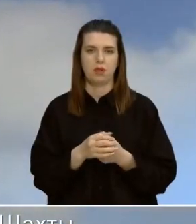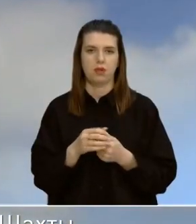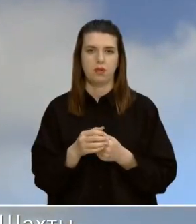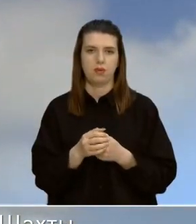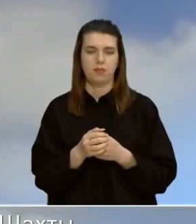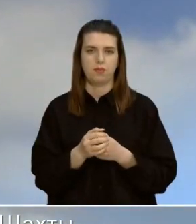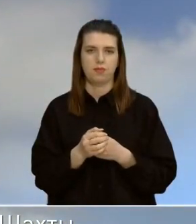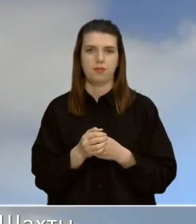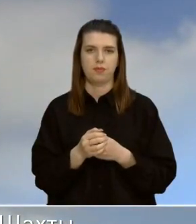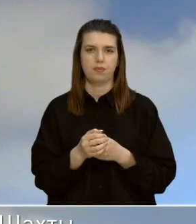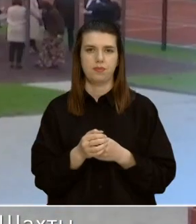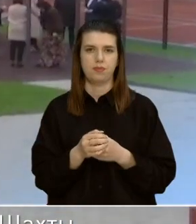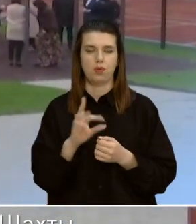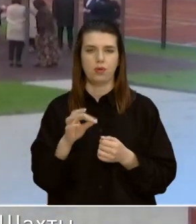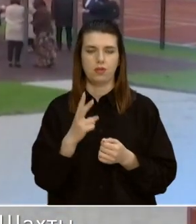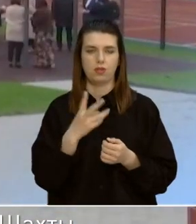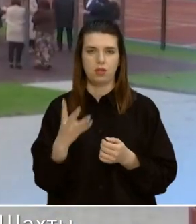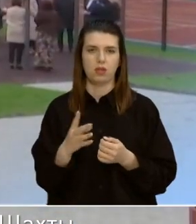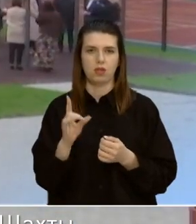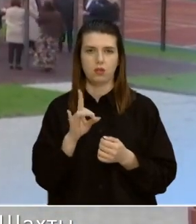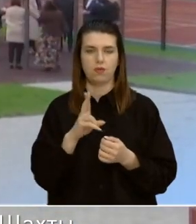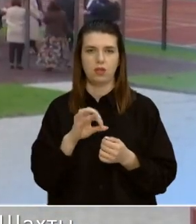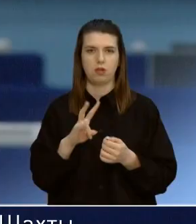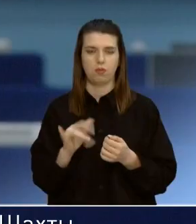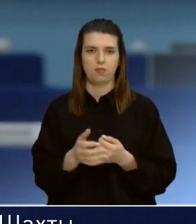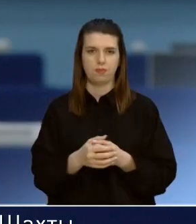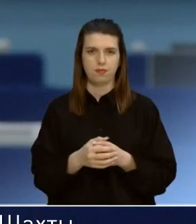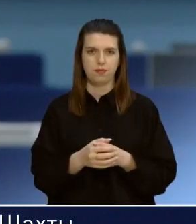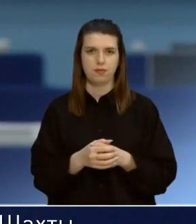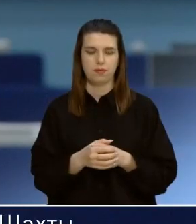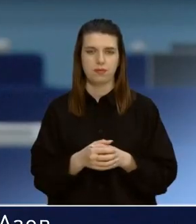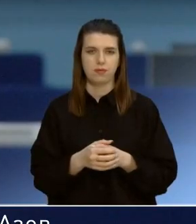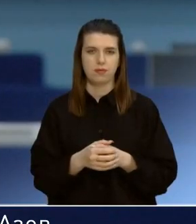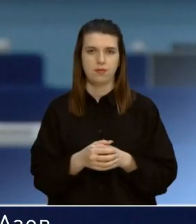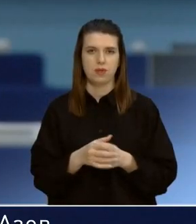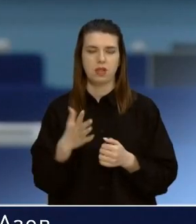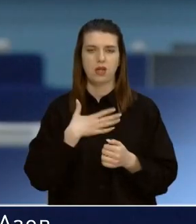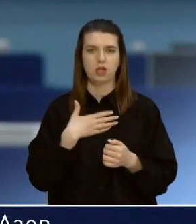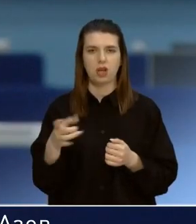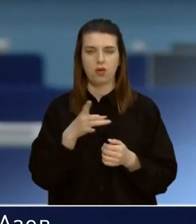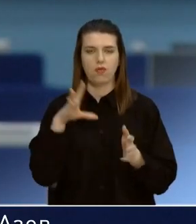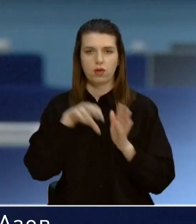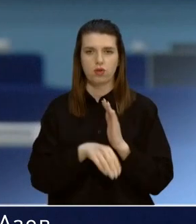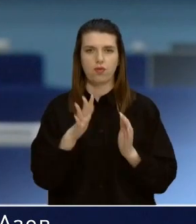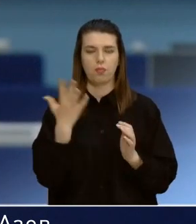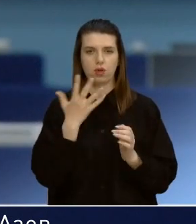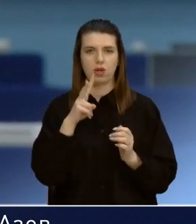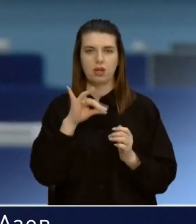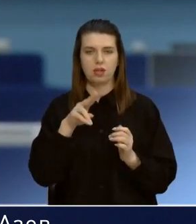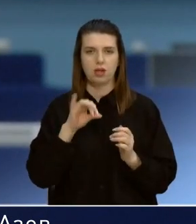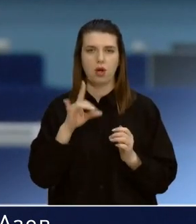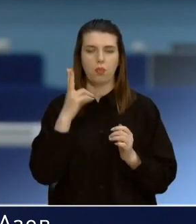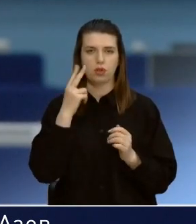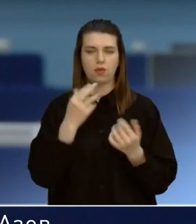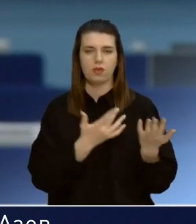Алена Бадар, Владислав Агай, Сергей Алфеев, Дон-24, Ростов-на-Дону. Наш регион вошел в пятерку лидеров